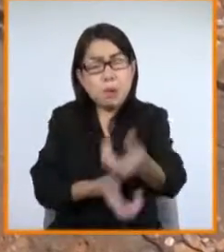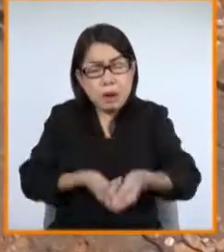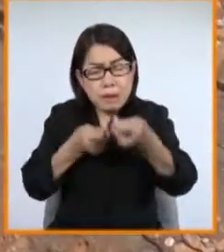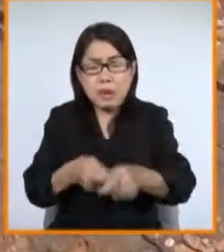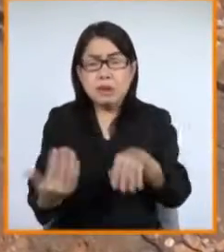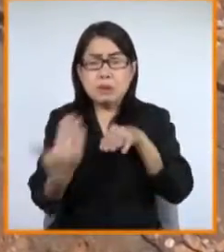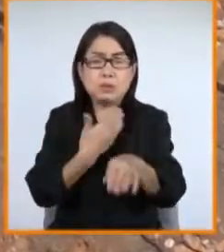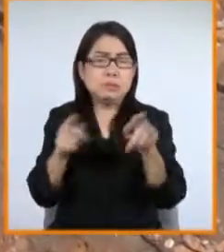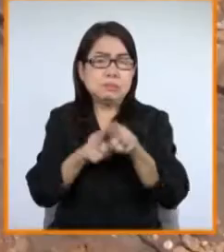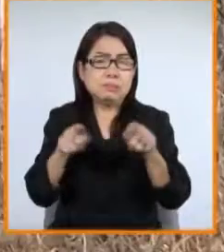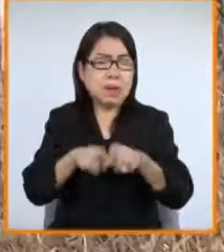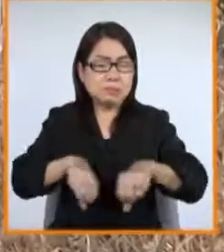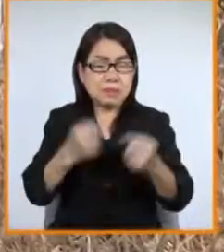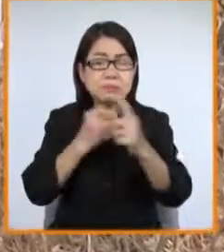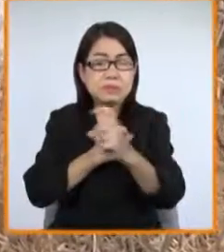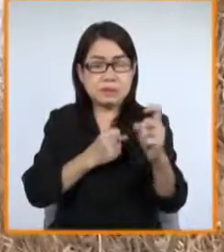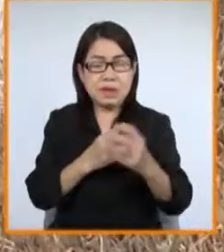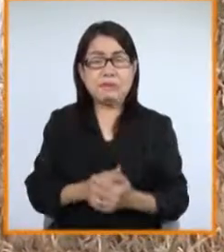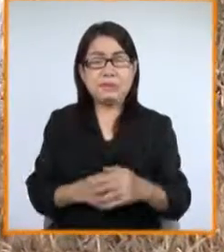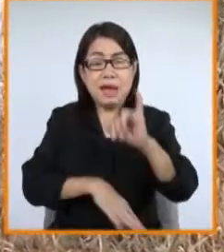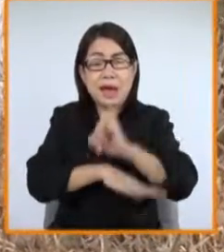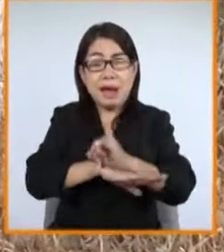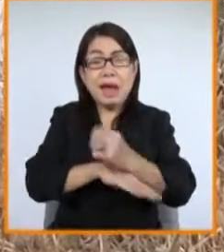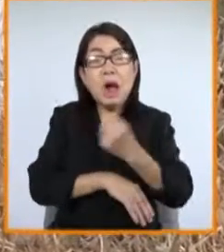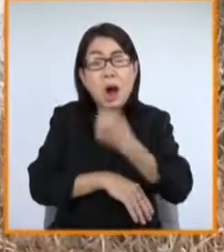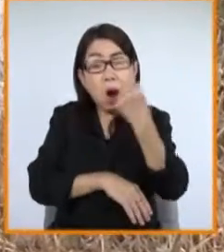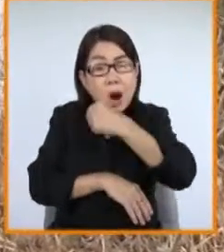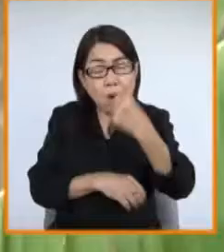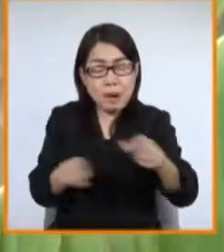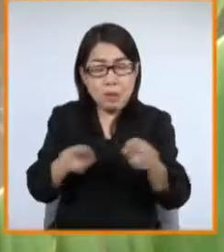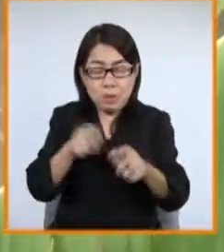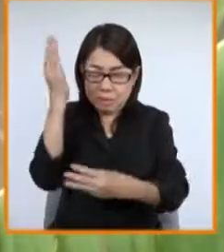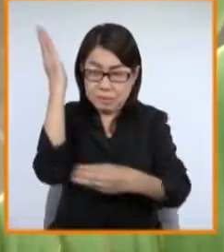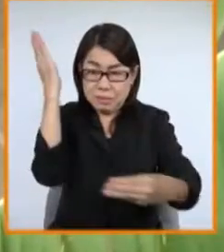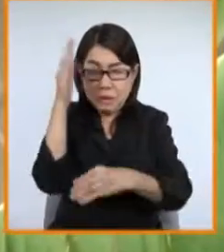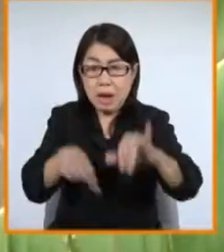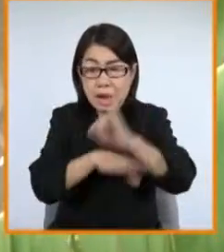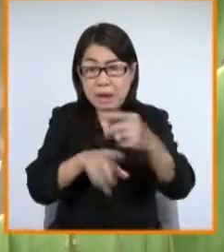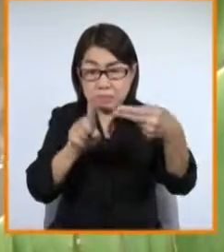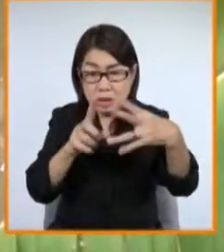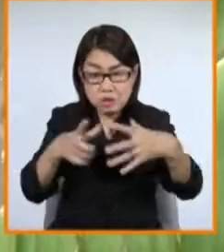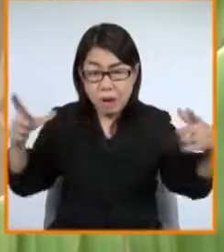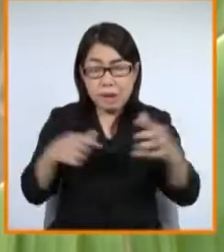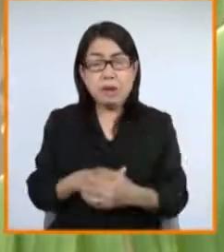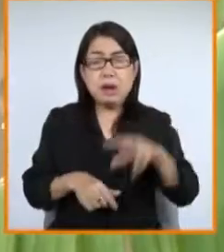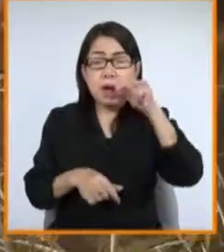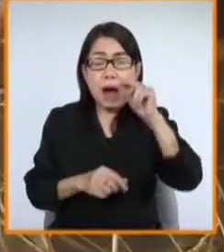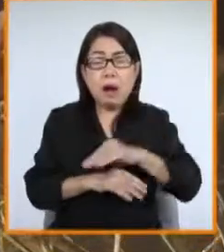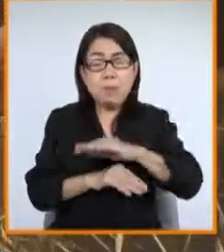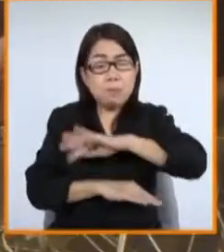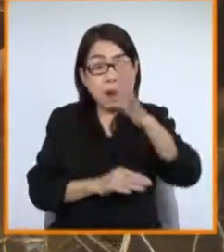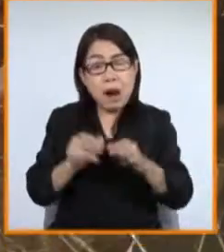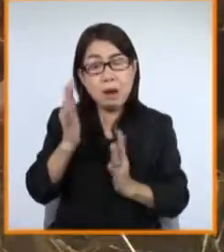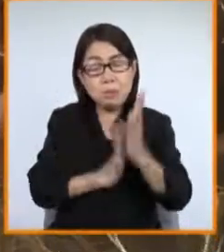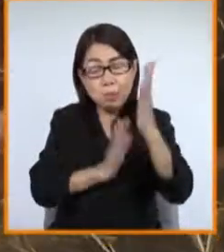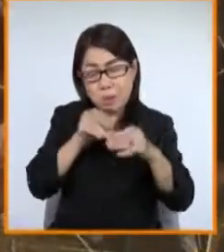างก็ได้รับความเสียหายครับ ไร่อ้อยและไร่มันสำปะหลังจำนวนกว่า 10,000 ไร่ถูกน้ำป่าจากเขาราวเทียนทองไหลเข้าท่วมซึ่งธรรมชาติของพืชทั้